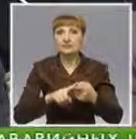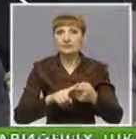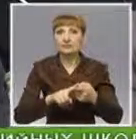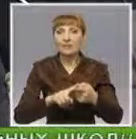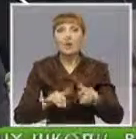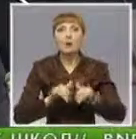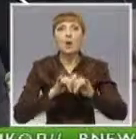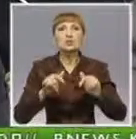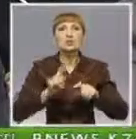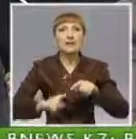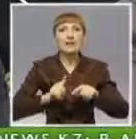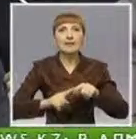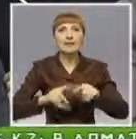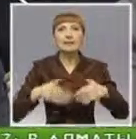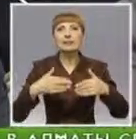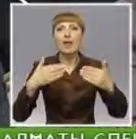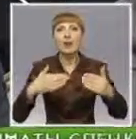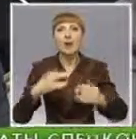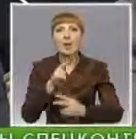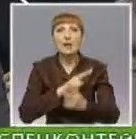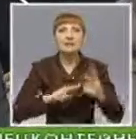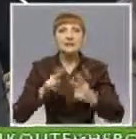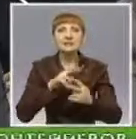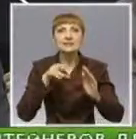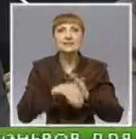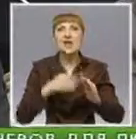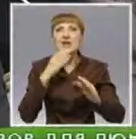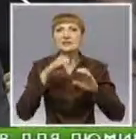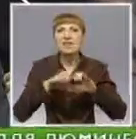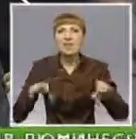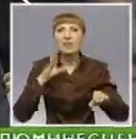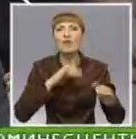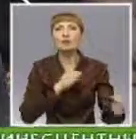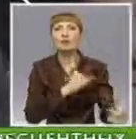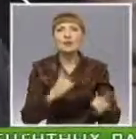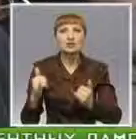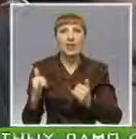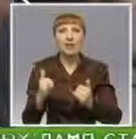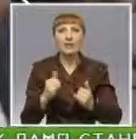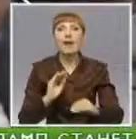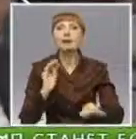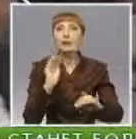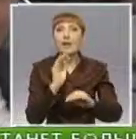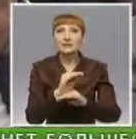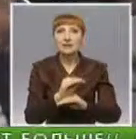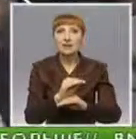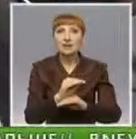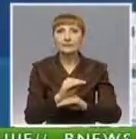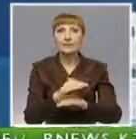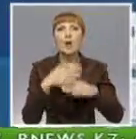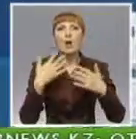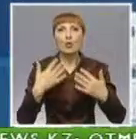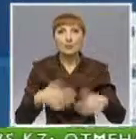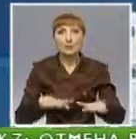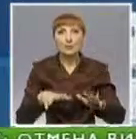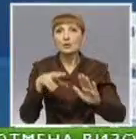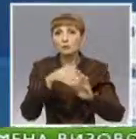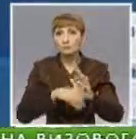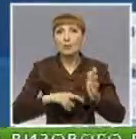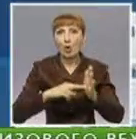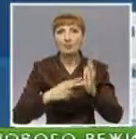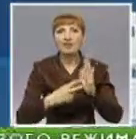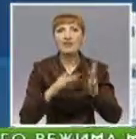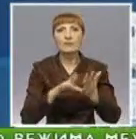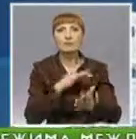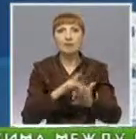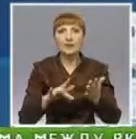на ускорение темпов модернизации систем тепловодоснабжения дополнительно уже предусмотренным в